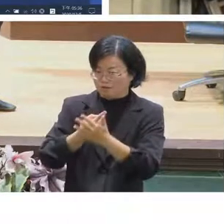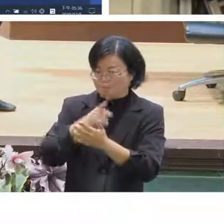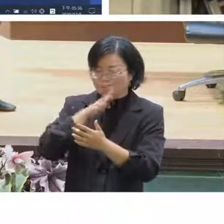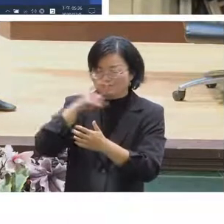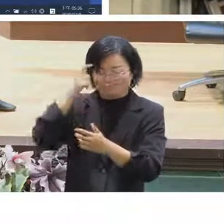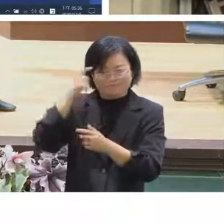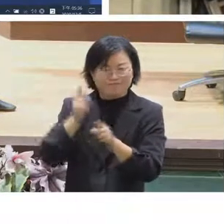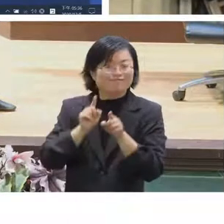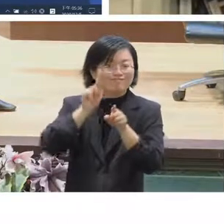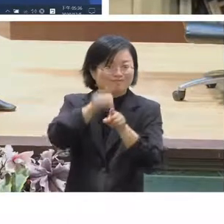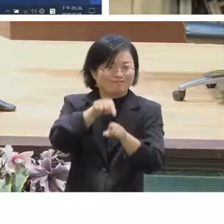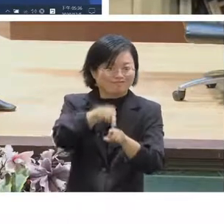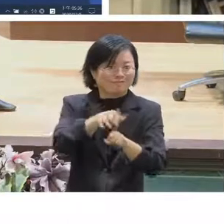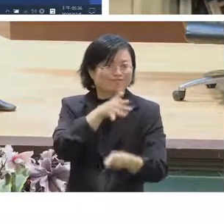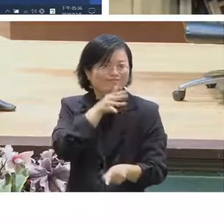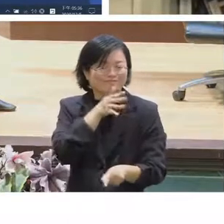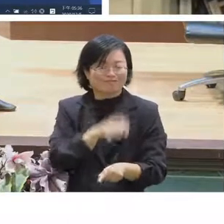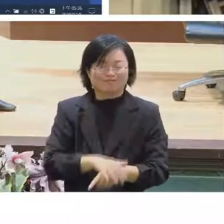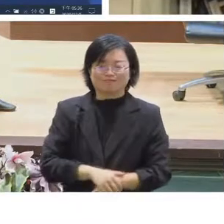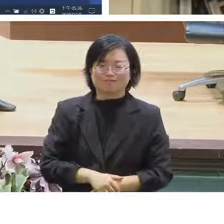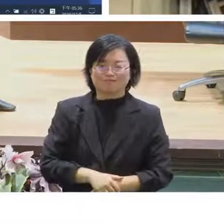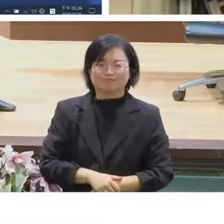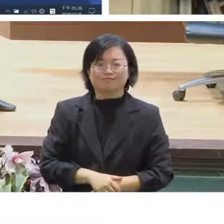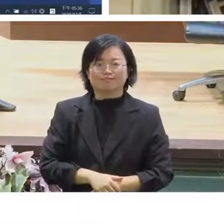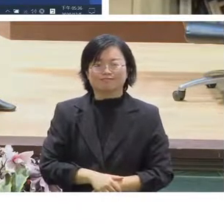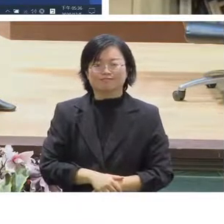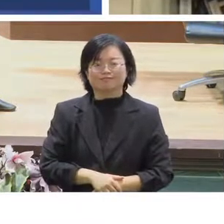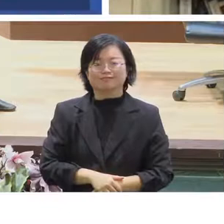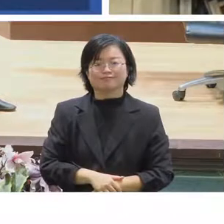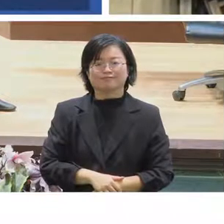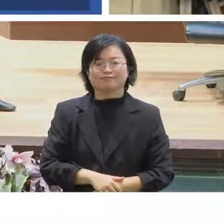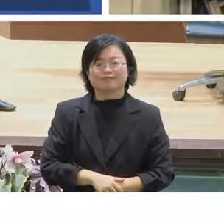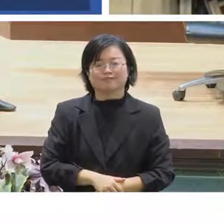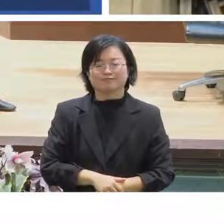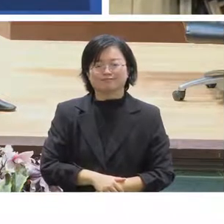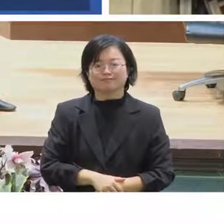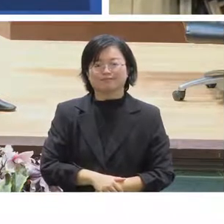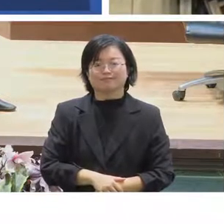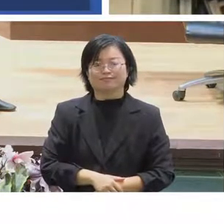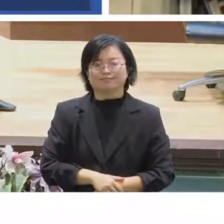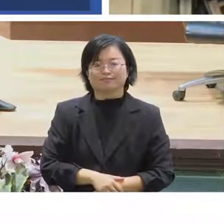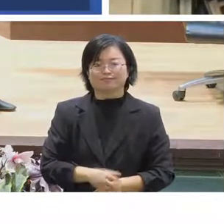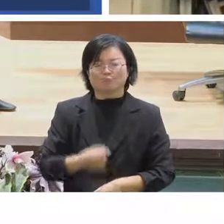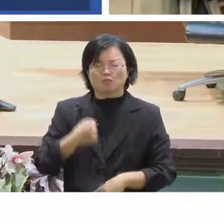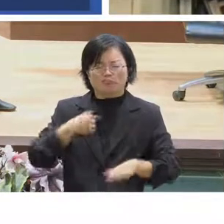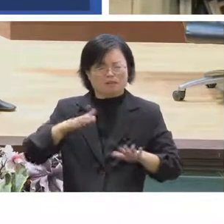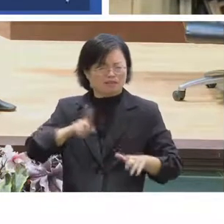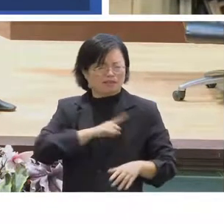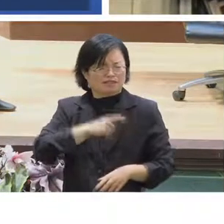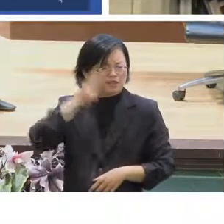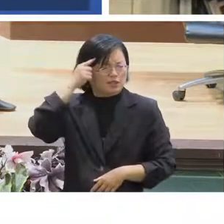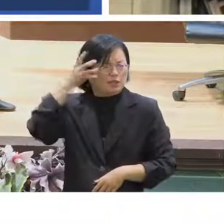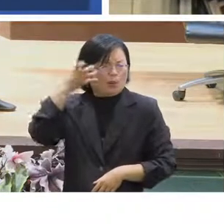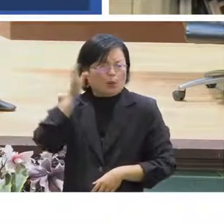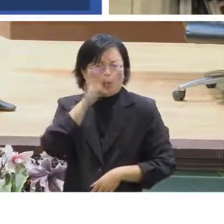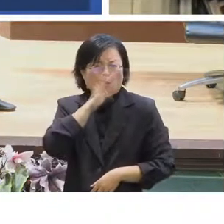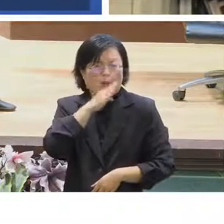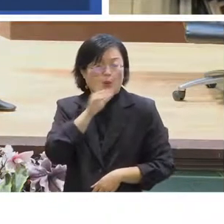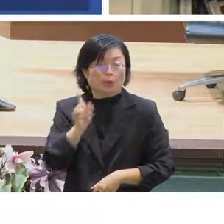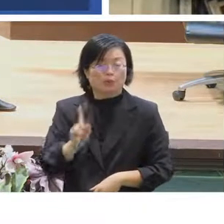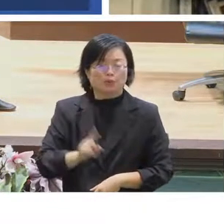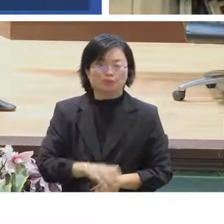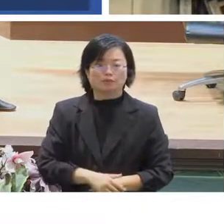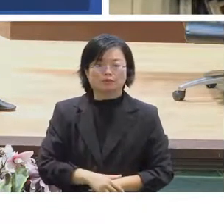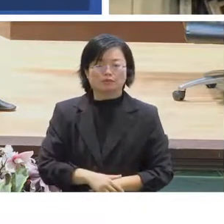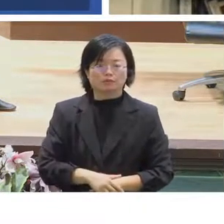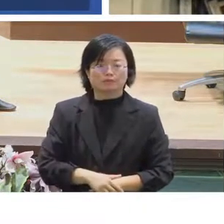这个刚才的这些说法。其实真的是我自己也是觉得很头痛，就是怎样去把